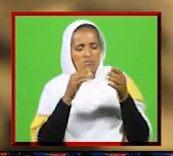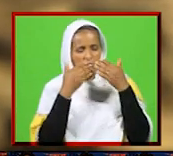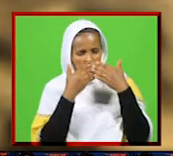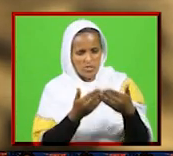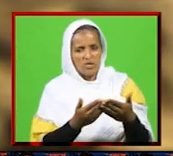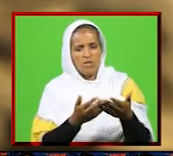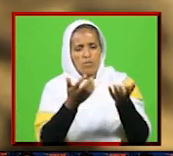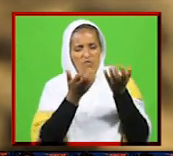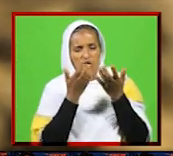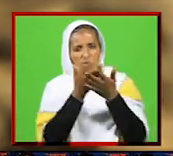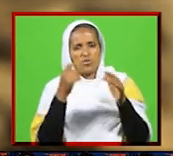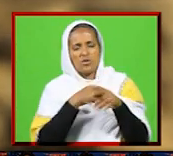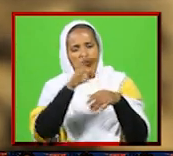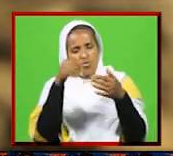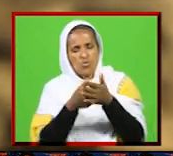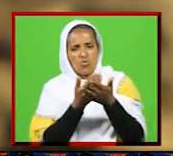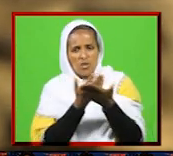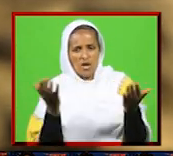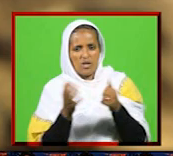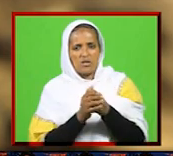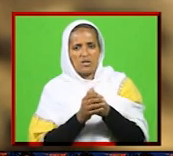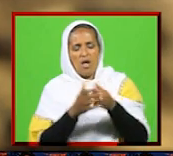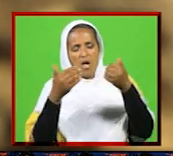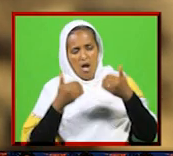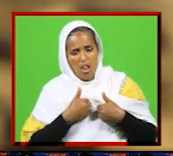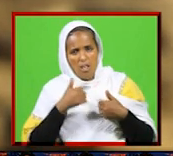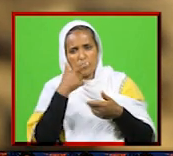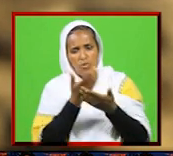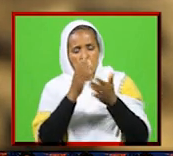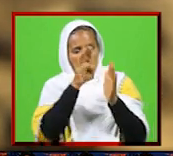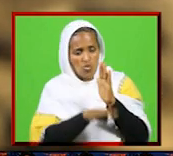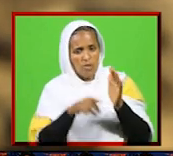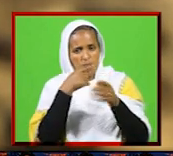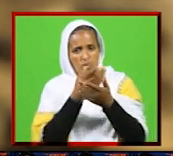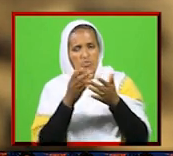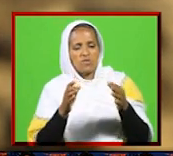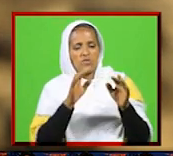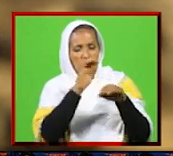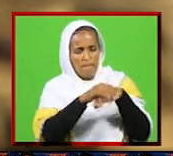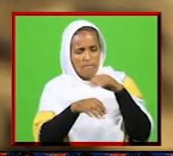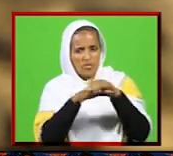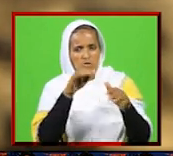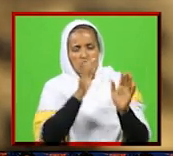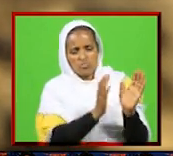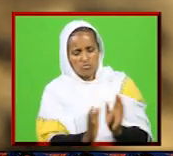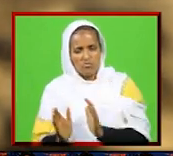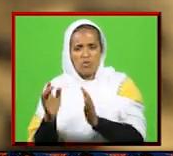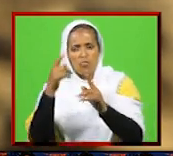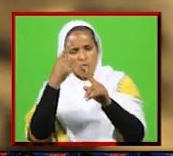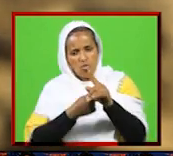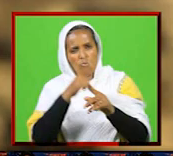እያሟላሁ ምንም ይያር መወደሻ መቀደሻ የሚፈልገውን ነገር አስብ ሁሉን ነገር አለም ይባለውን ነገር ጎደለም ትባለውን